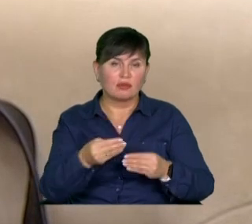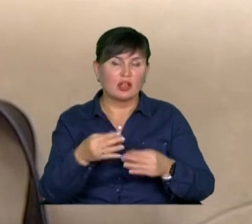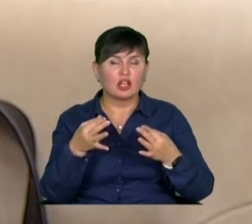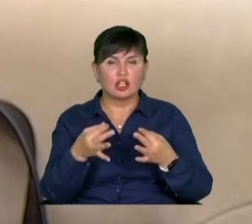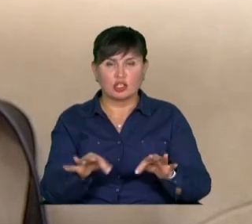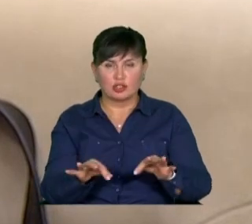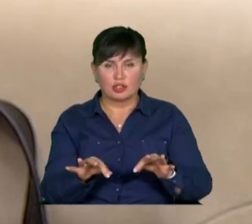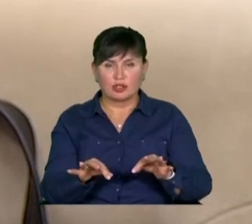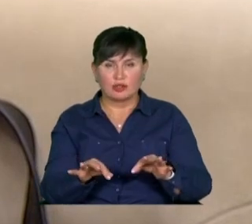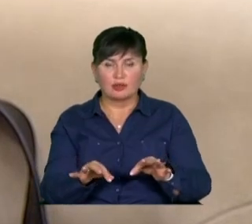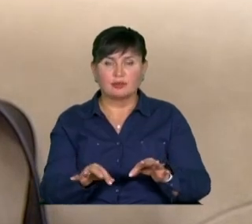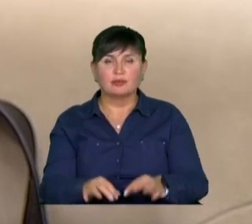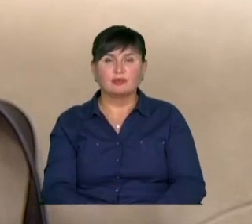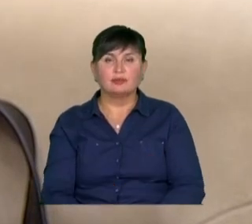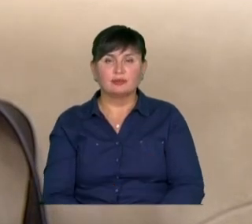наставникам